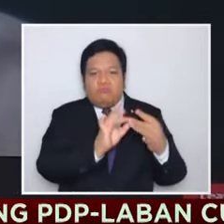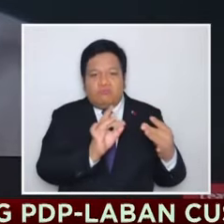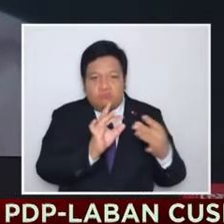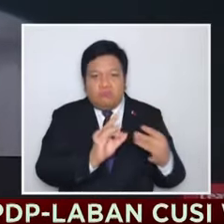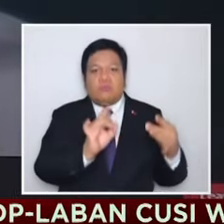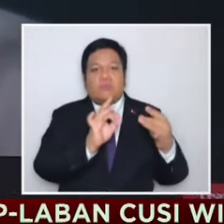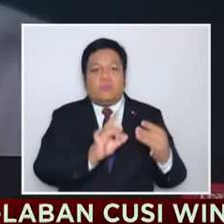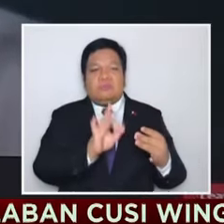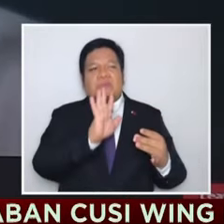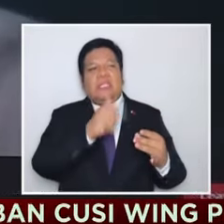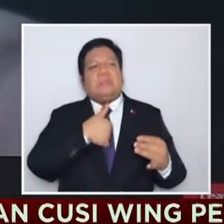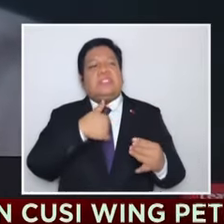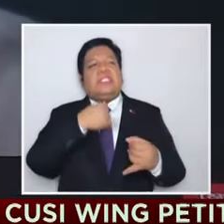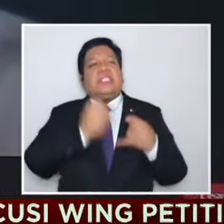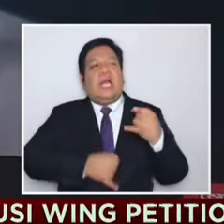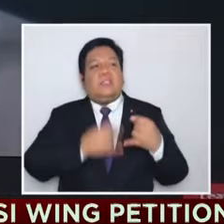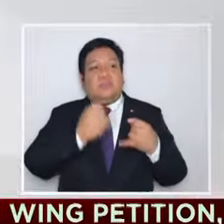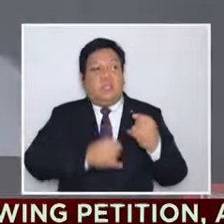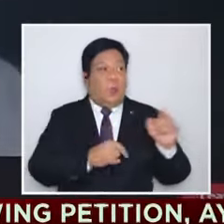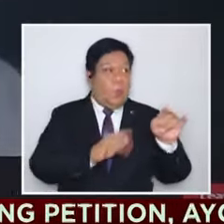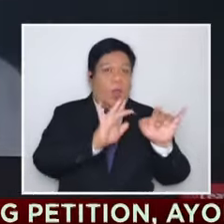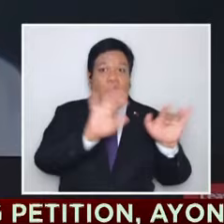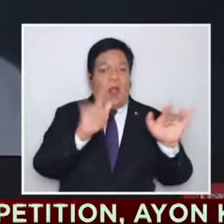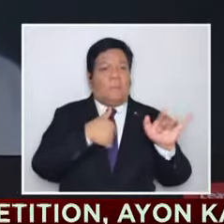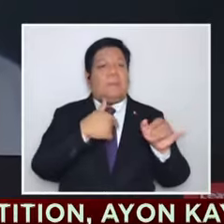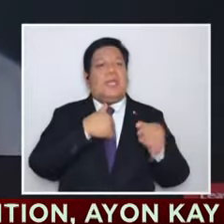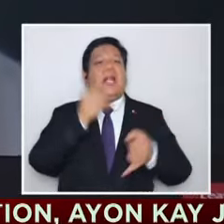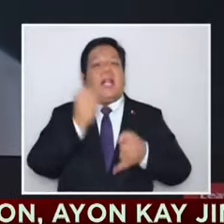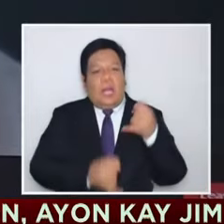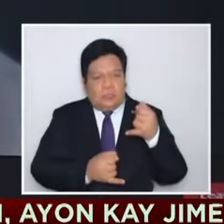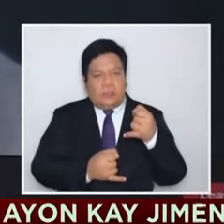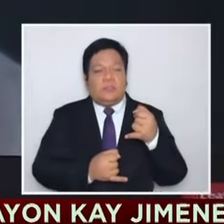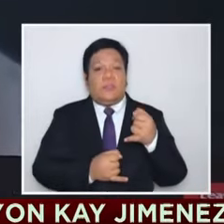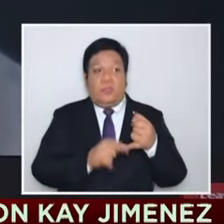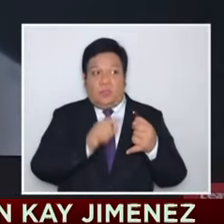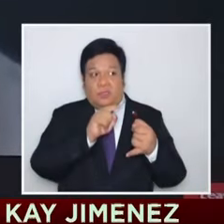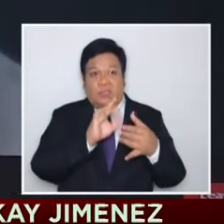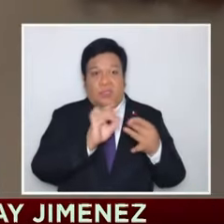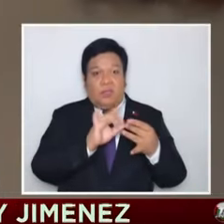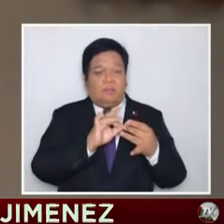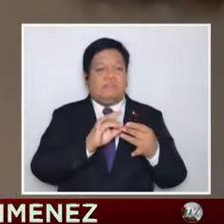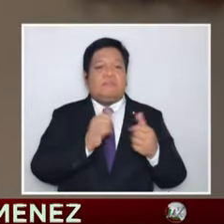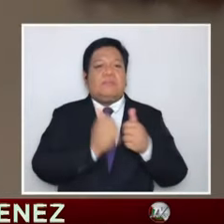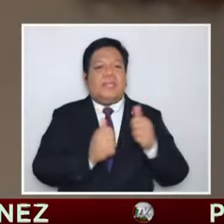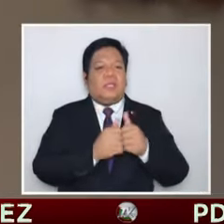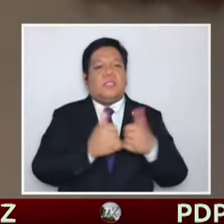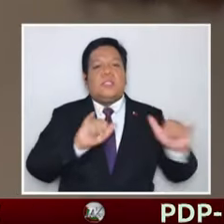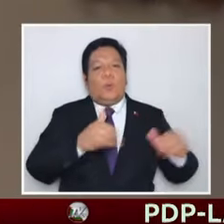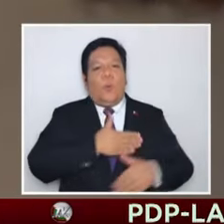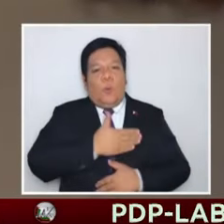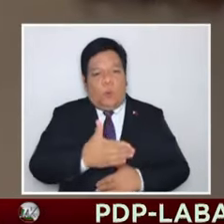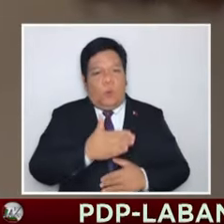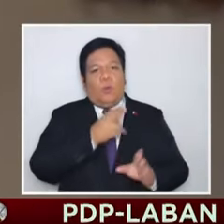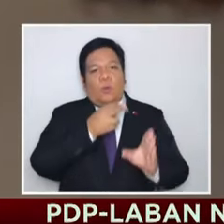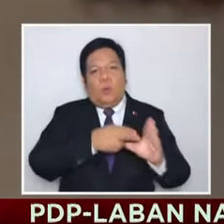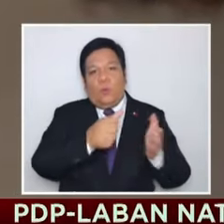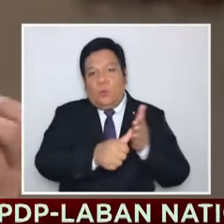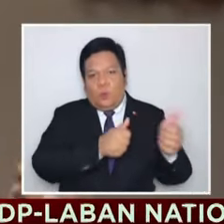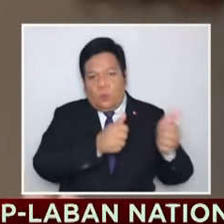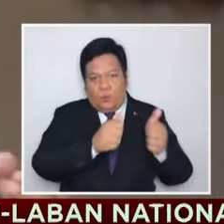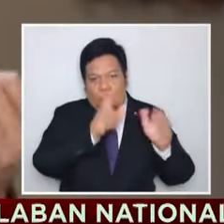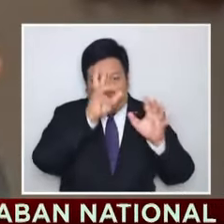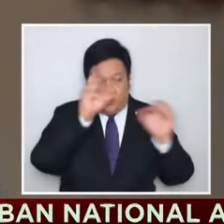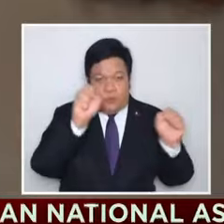na lang ako. Kung wala na, panghuli na ako. Nung sinabi niya yan, hindi niya isinara ang pinto. Pero kung hindi talaga makukumbinsi si